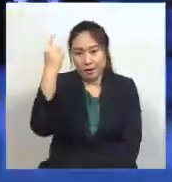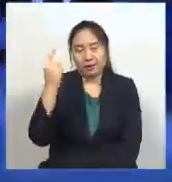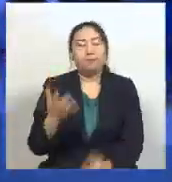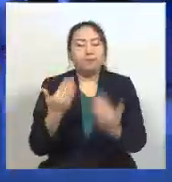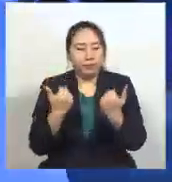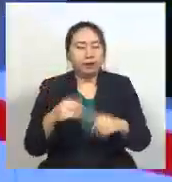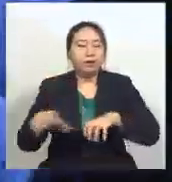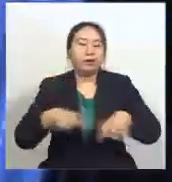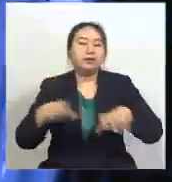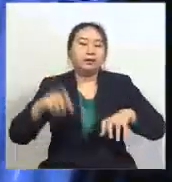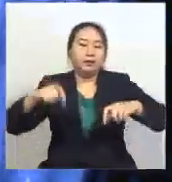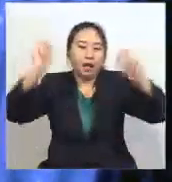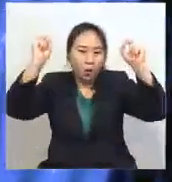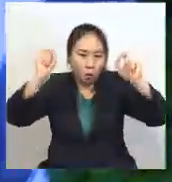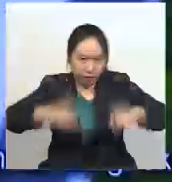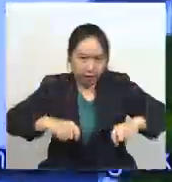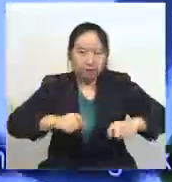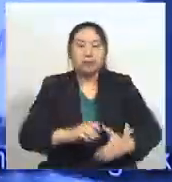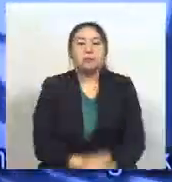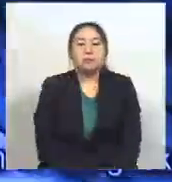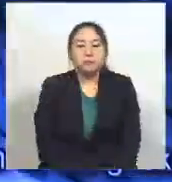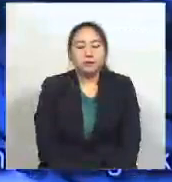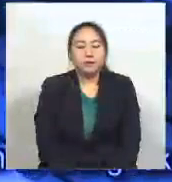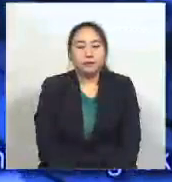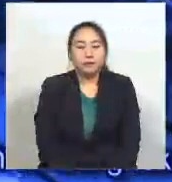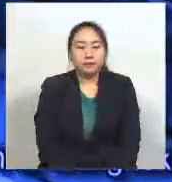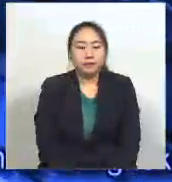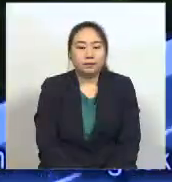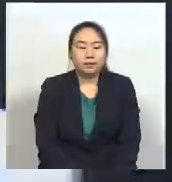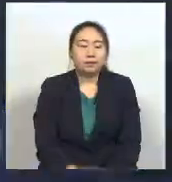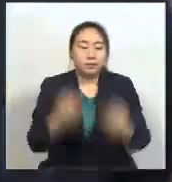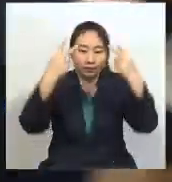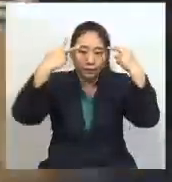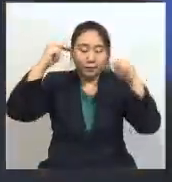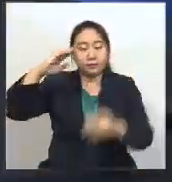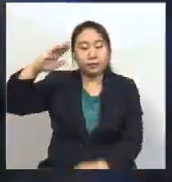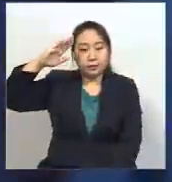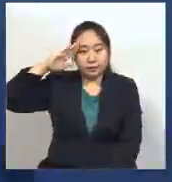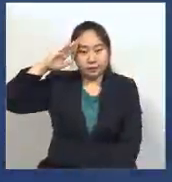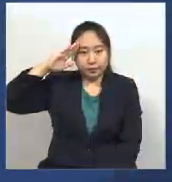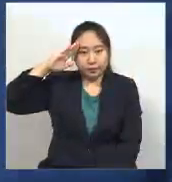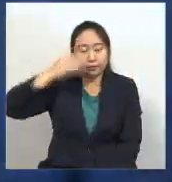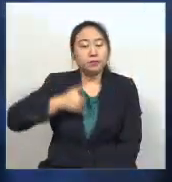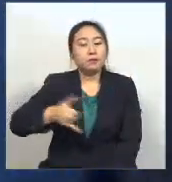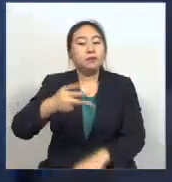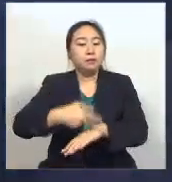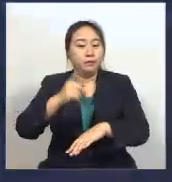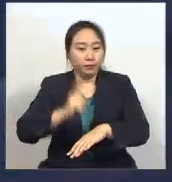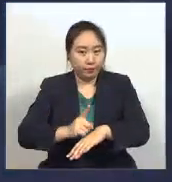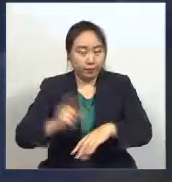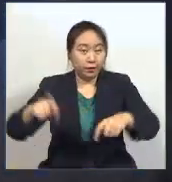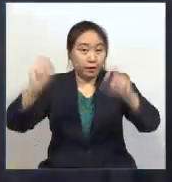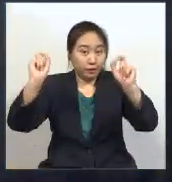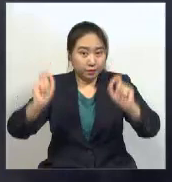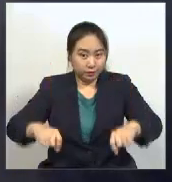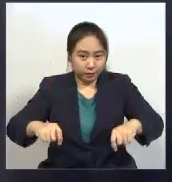ก็เลยจัดให้มีพิธีลงนามในสัญญาดังกล่าวขึ้นค่ะโดยพลเอกประยุทธ์จันทร์โอชานายกรัฐมนตรีท่านก็เป็นประธานในพิธีล